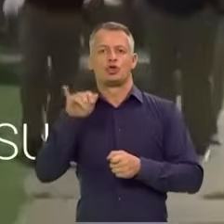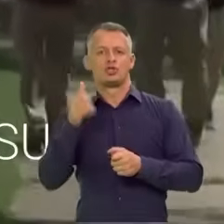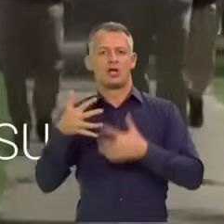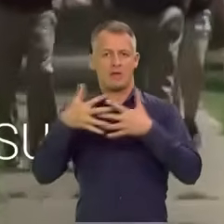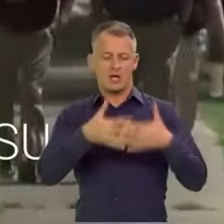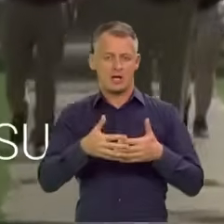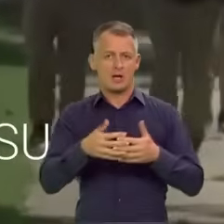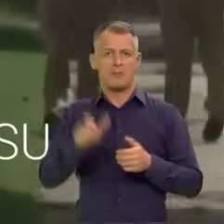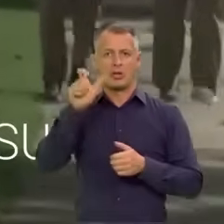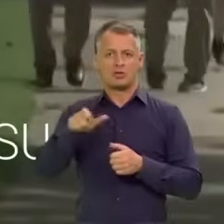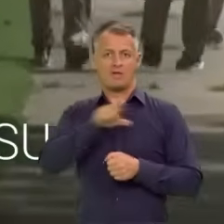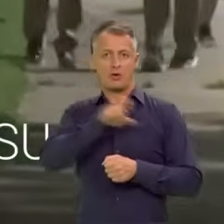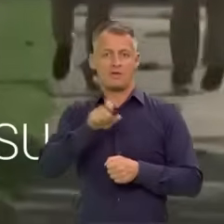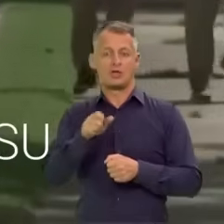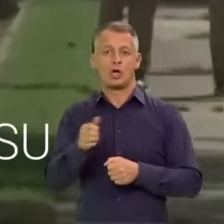ani.